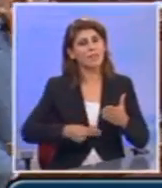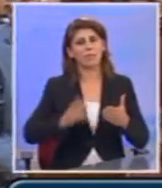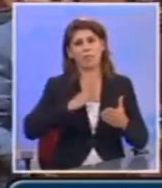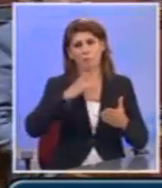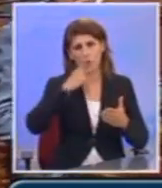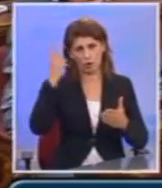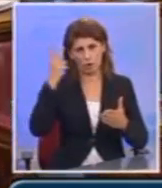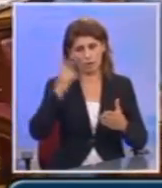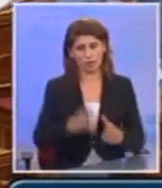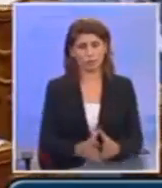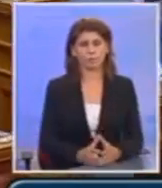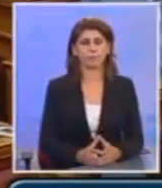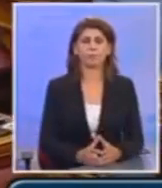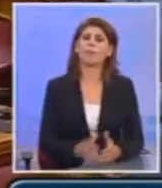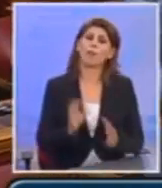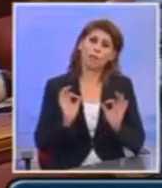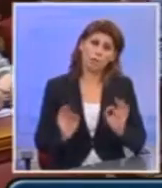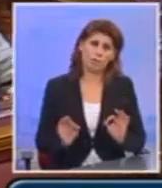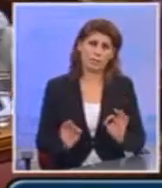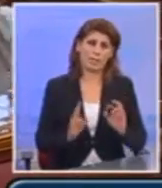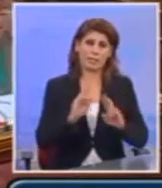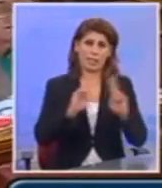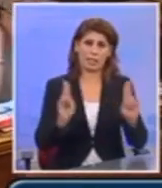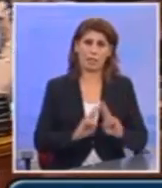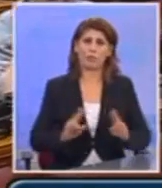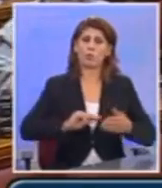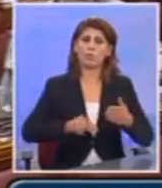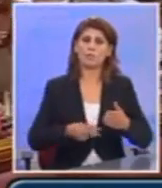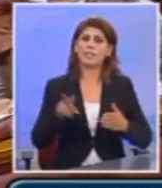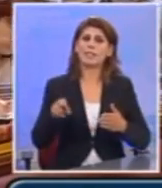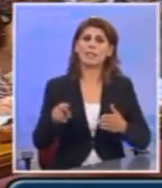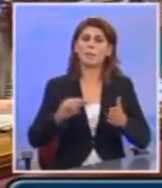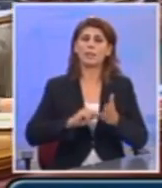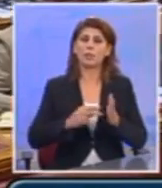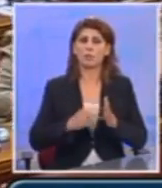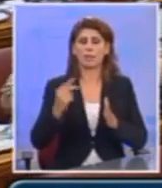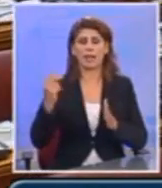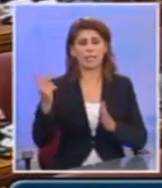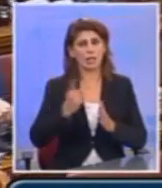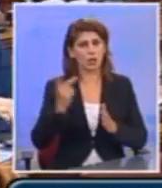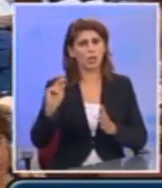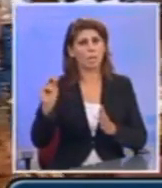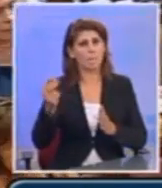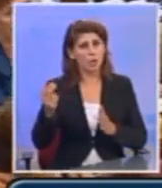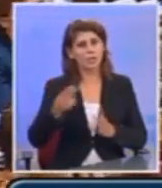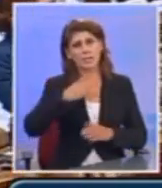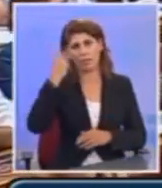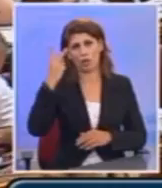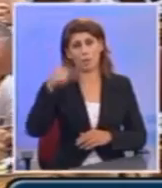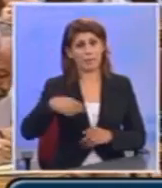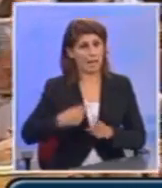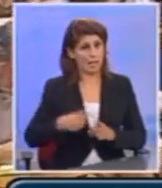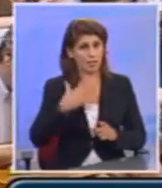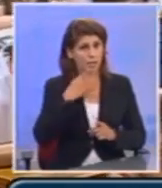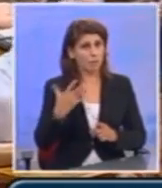δικαιωμάτων συμπεριλαμβανομένου και της διεθνούς σύμβασης σχετικά με τα οικονομικά κοινωνικά και πολιτιστικά δικαιώματα η ελλάδα